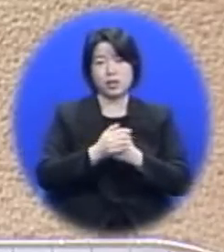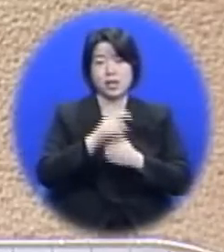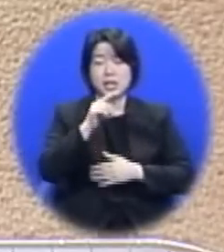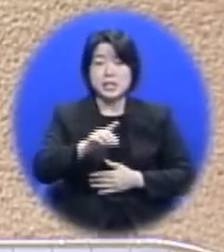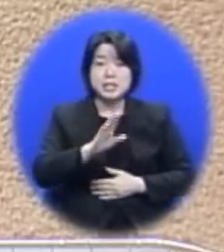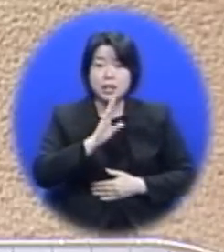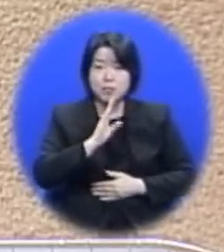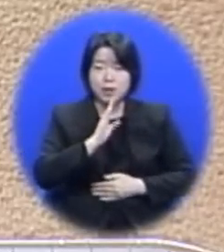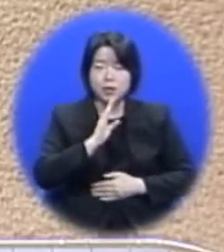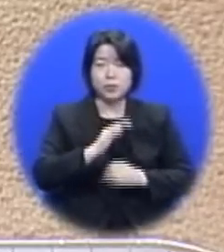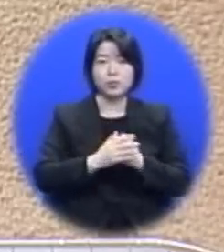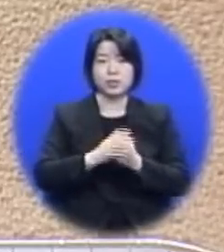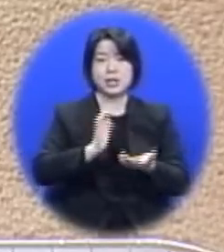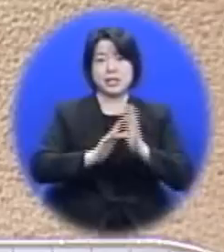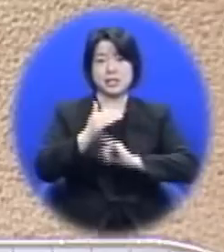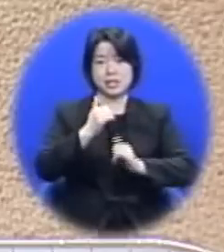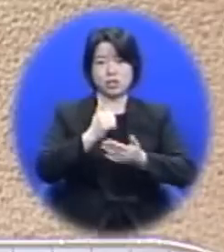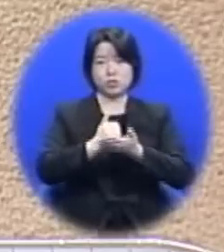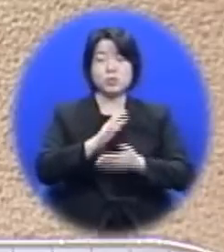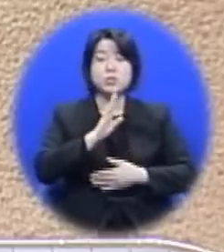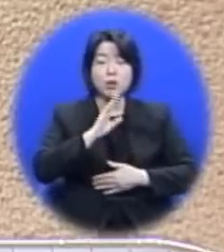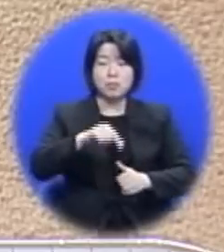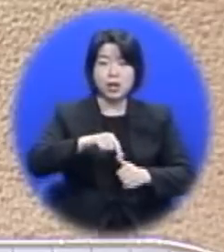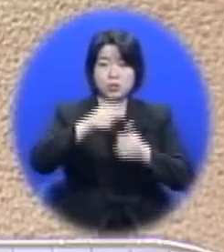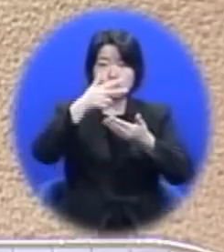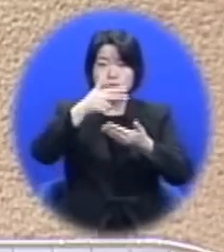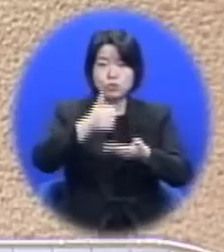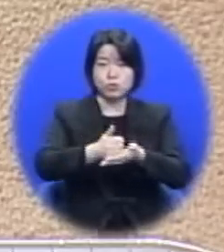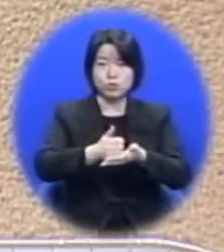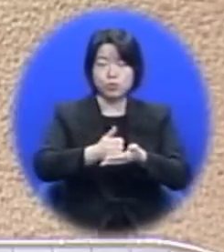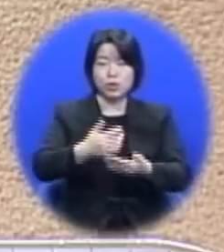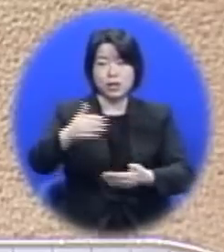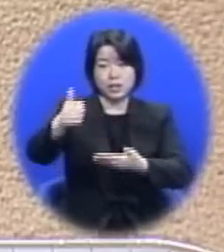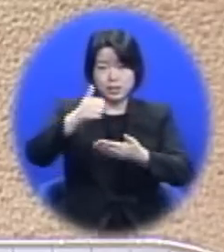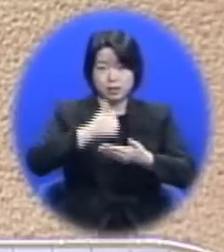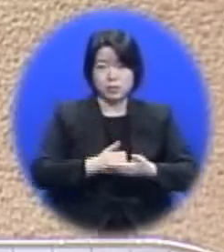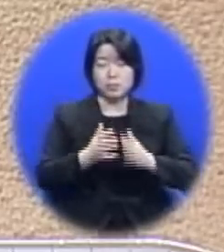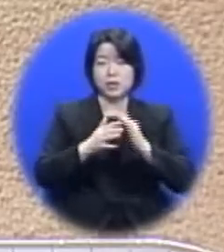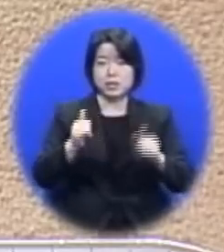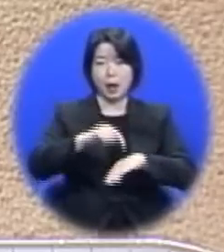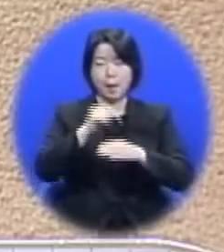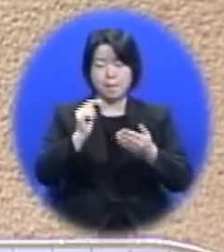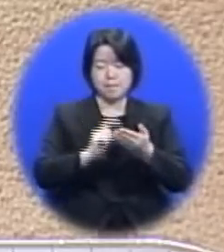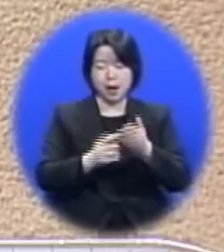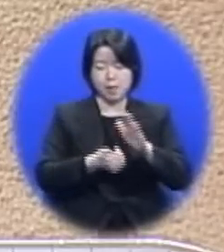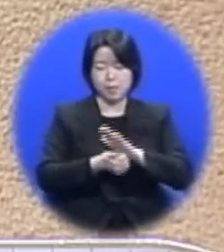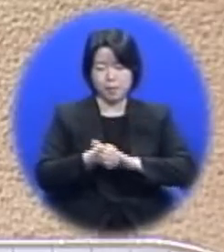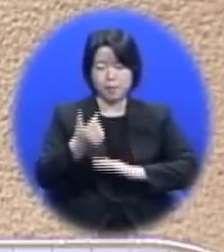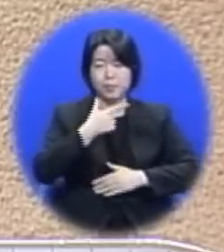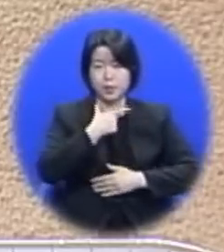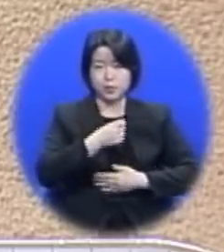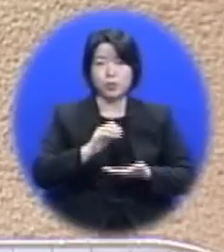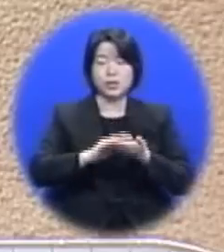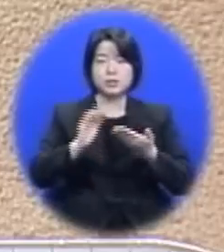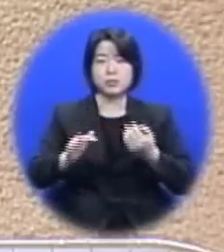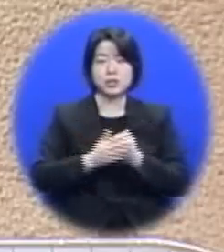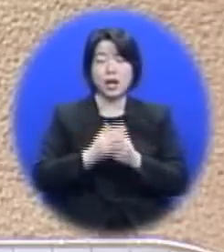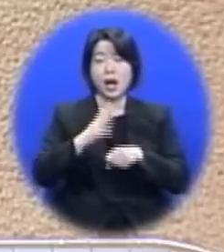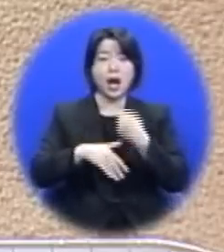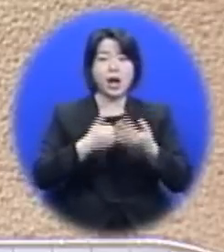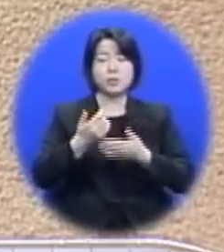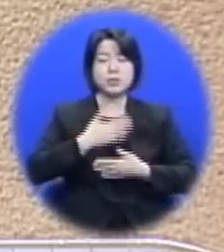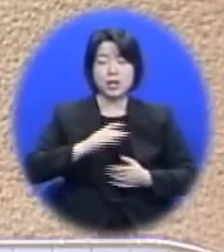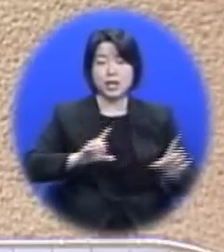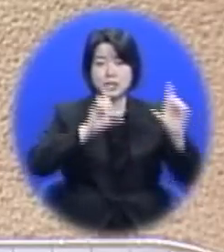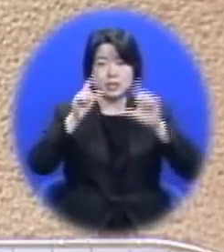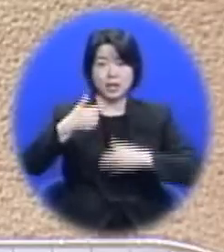바로 예수님을 정말 구주로 영접한 자의 마음의 소원이에요. 하나님, 제가 살아가는